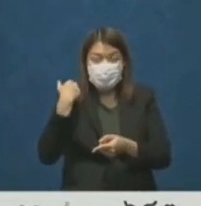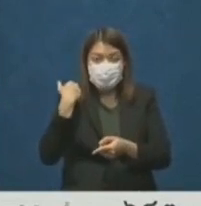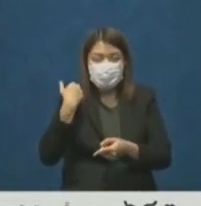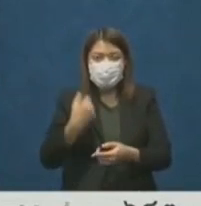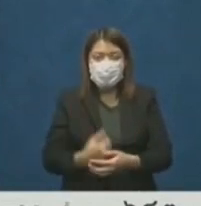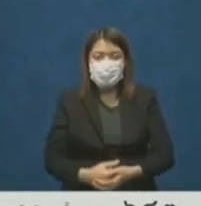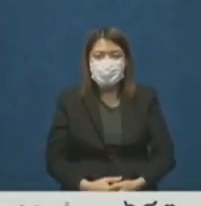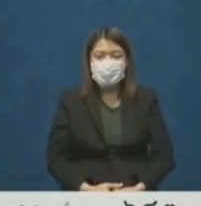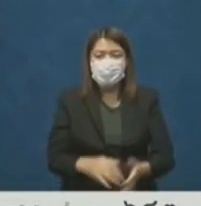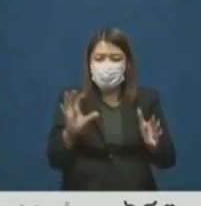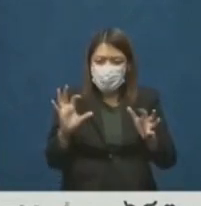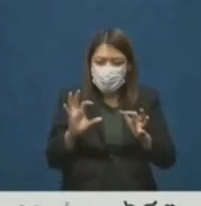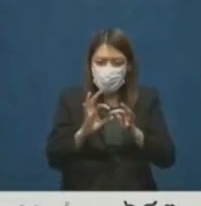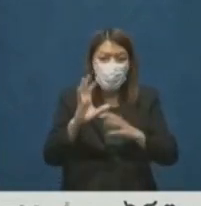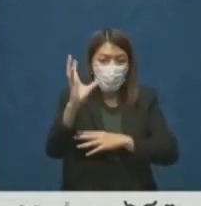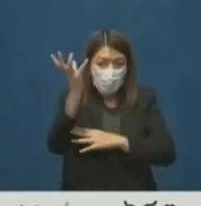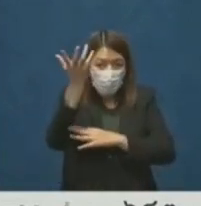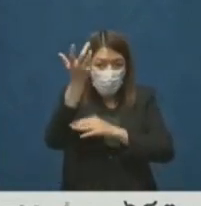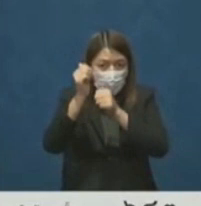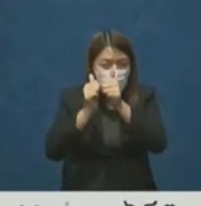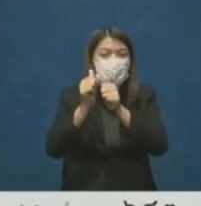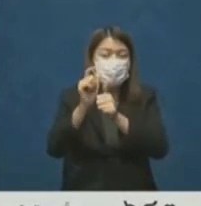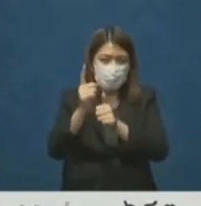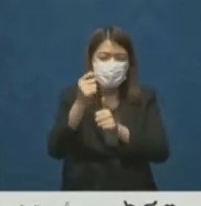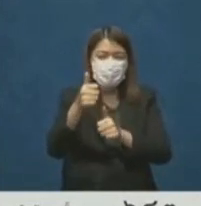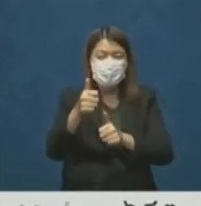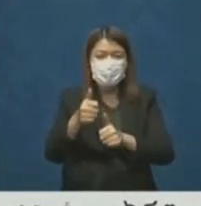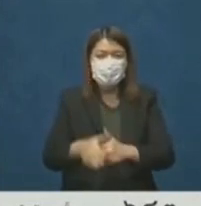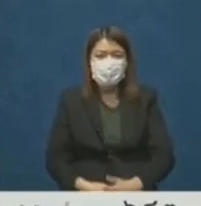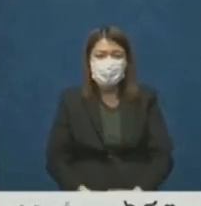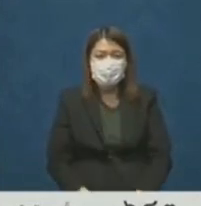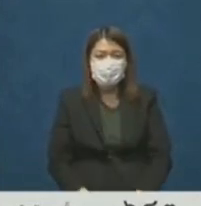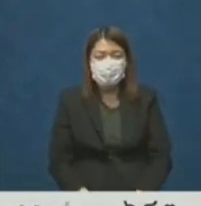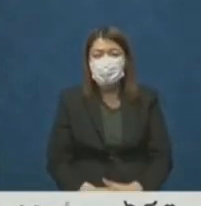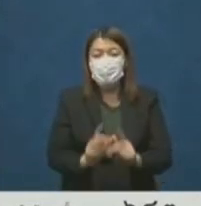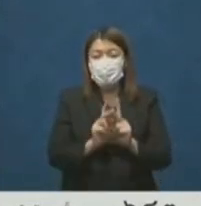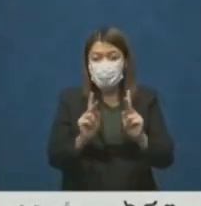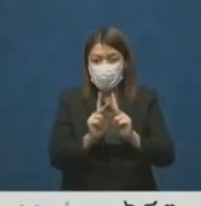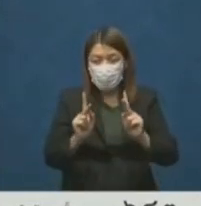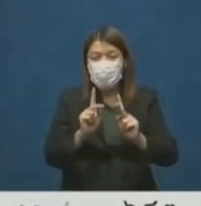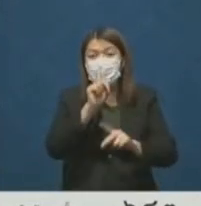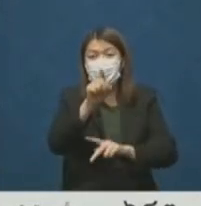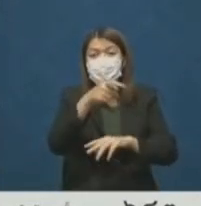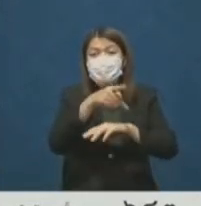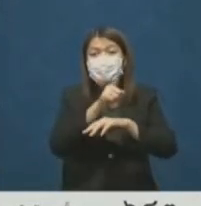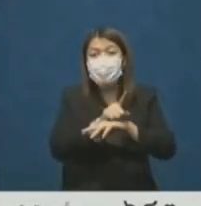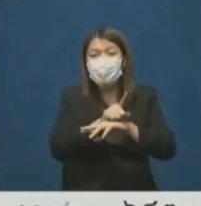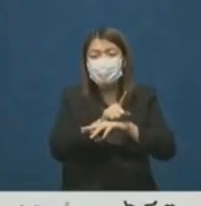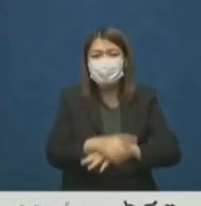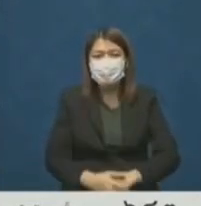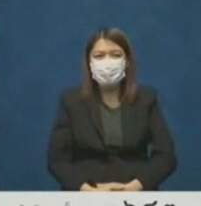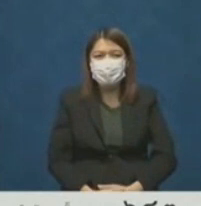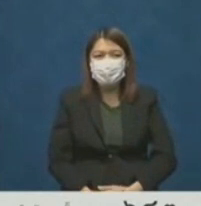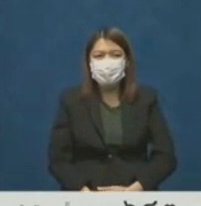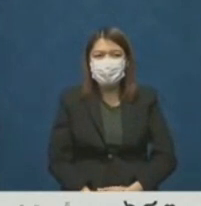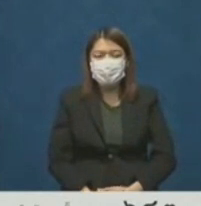ไม่สอดคล้องกับความเท่าทันโลกหรือไม่จึงต้องถามกับท่านประธานผ่านไปยังกรรมาธิการการ